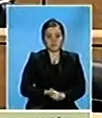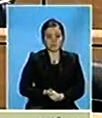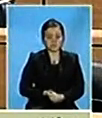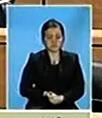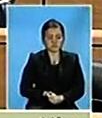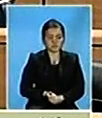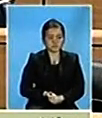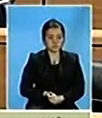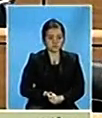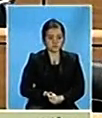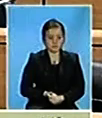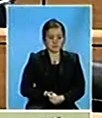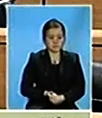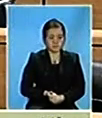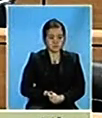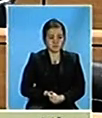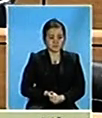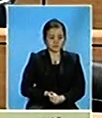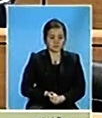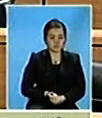เจ้าที่เอาไมค์ขึ้นอีกนิดนึงครับ